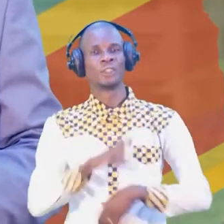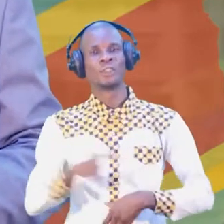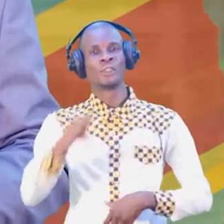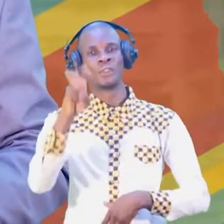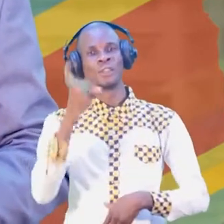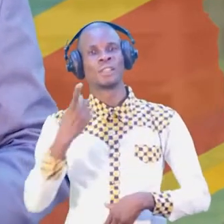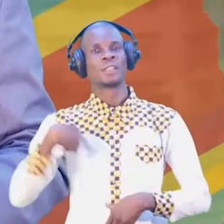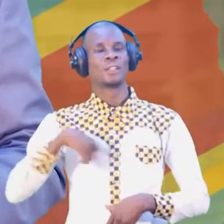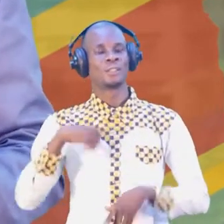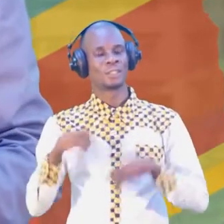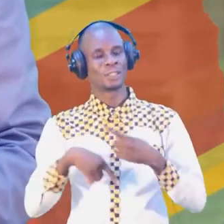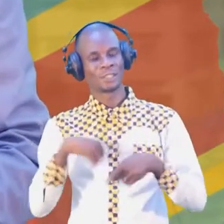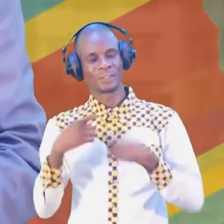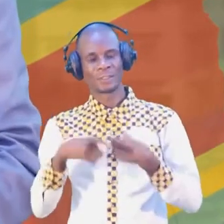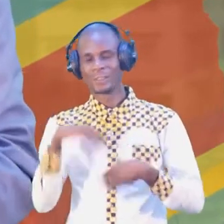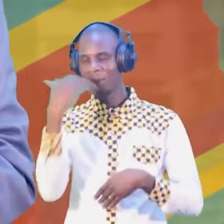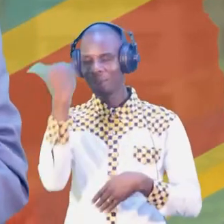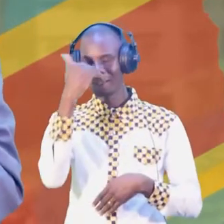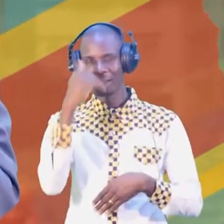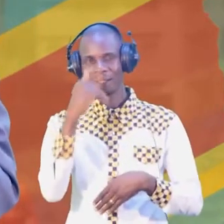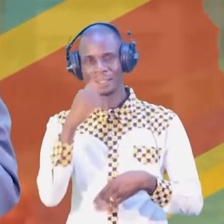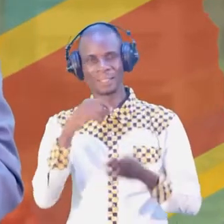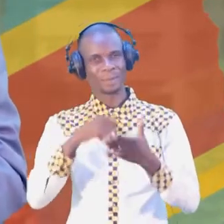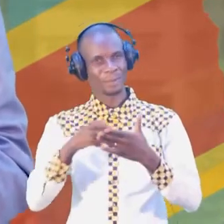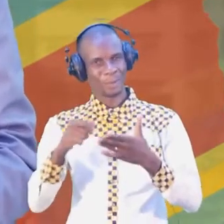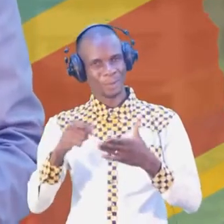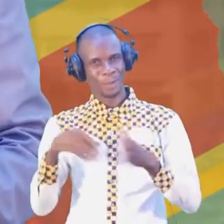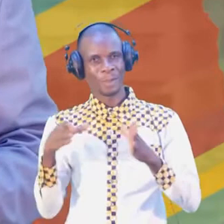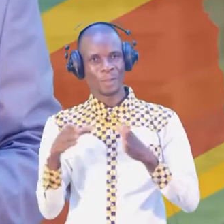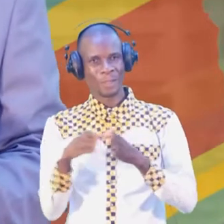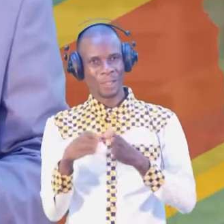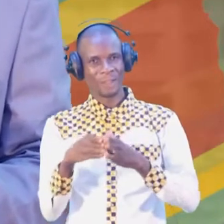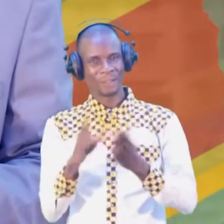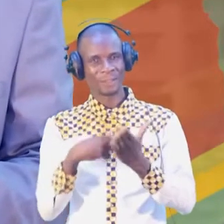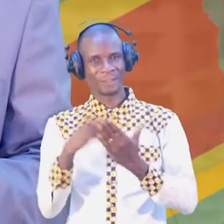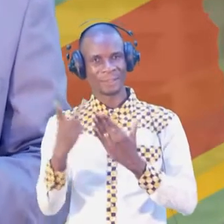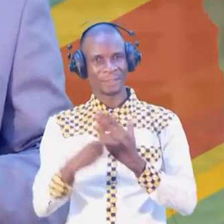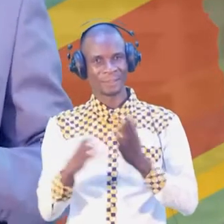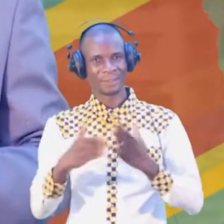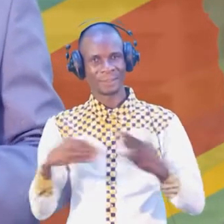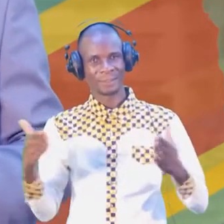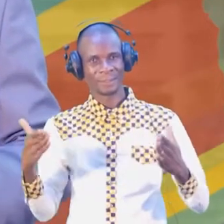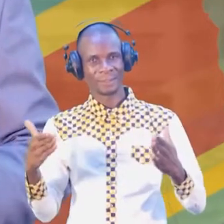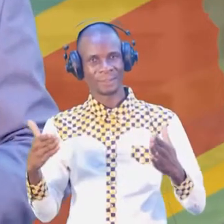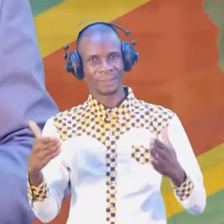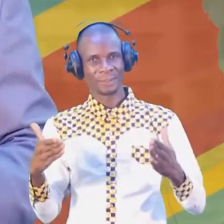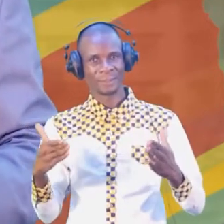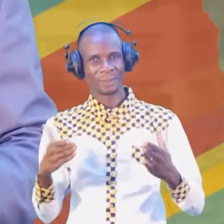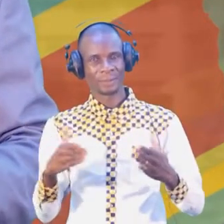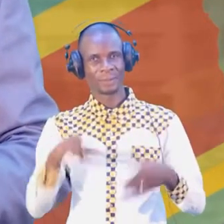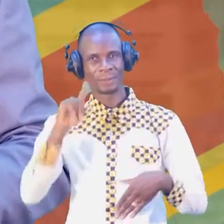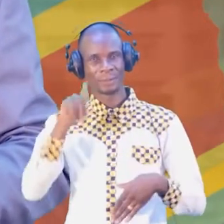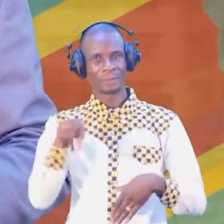Pona Mokolo Yo Yamitanu, Ya Mobembo Molai, Oyo Tobandaki, Na Nzela Ya Boyekoli